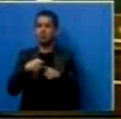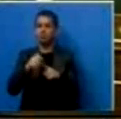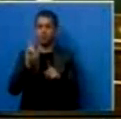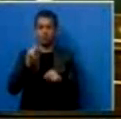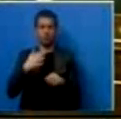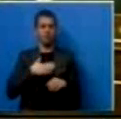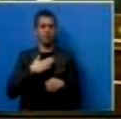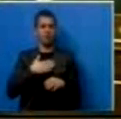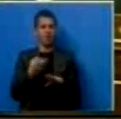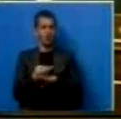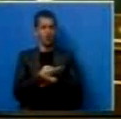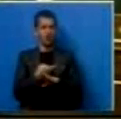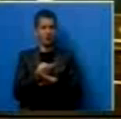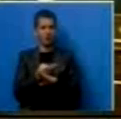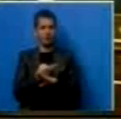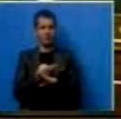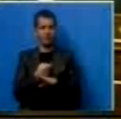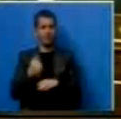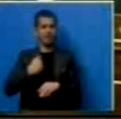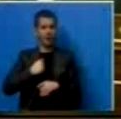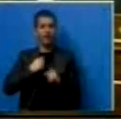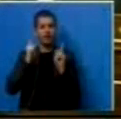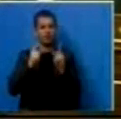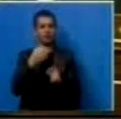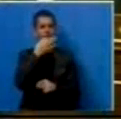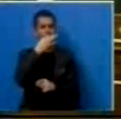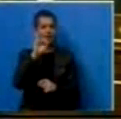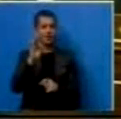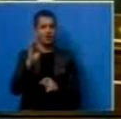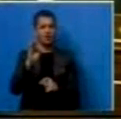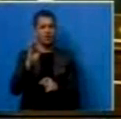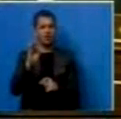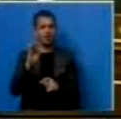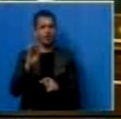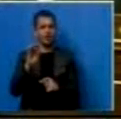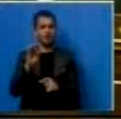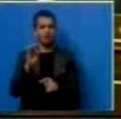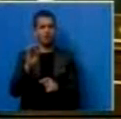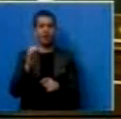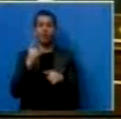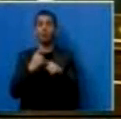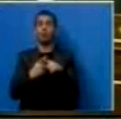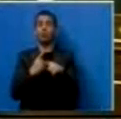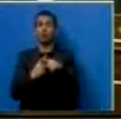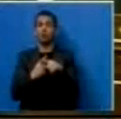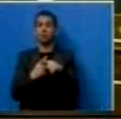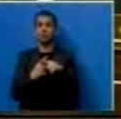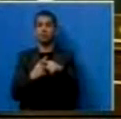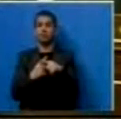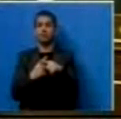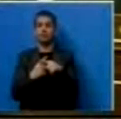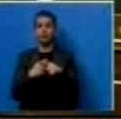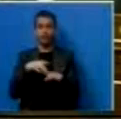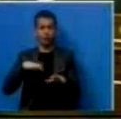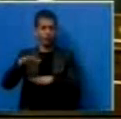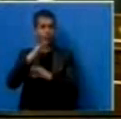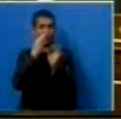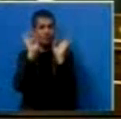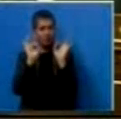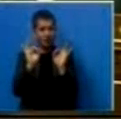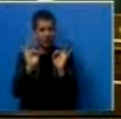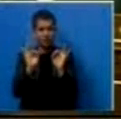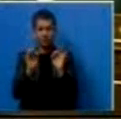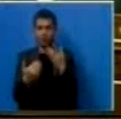brendshëm shtetëror që garanton mirëshenje sociale, ku ka sistem funksional publik,